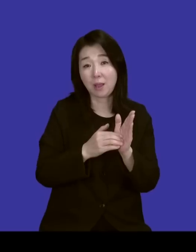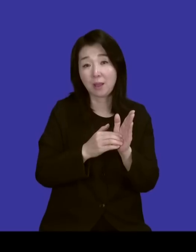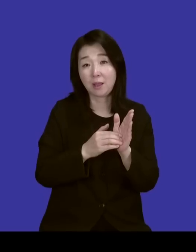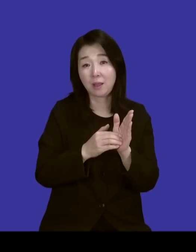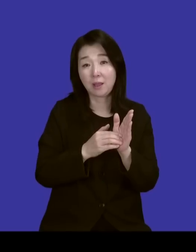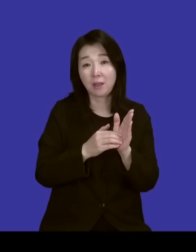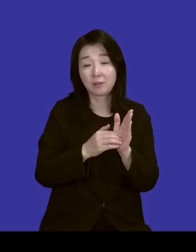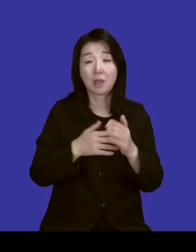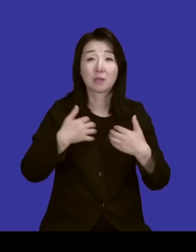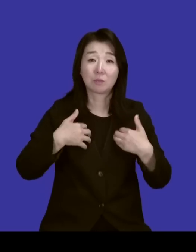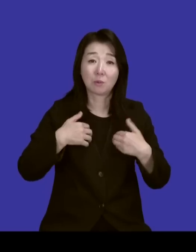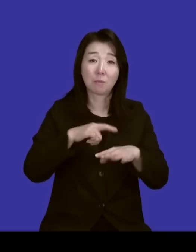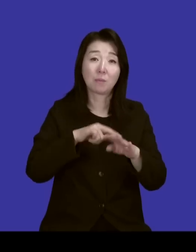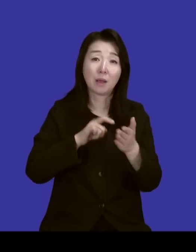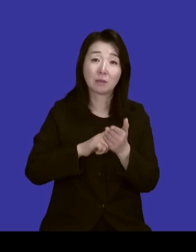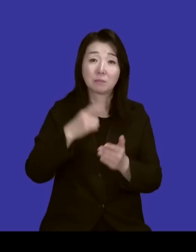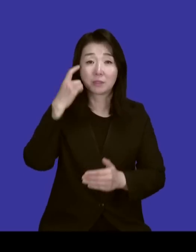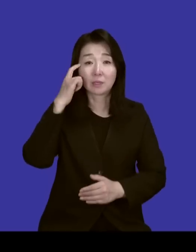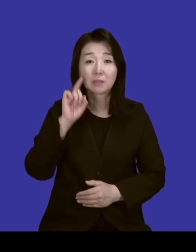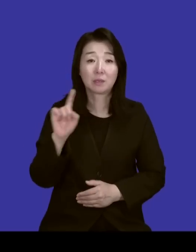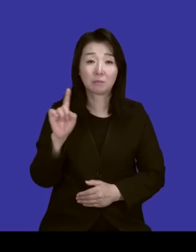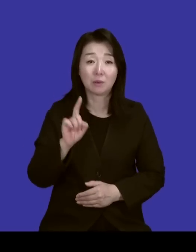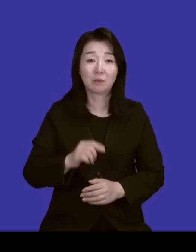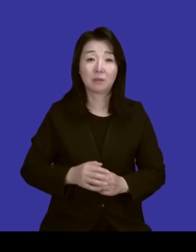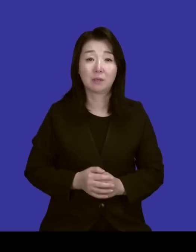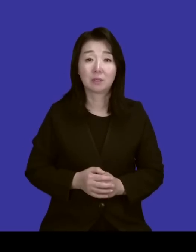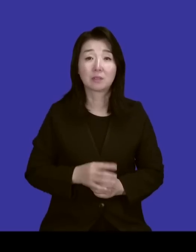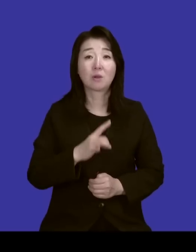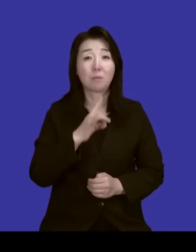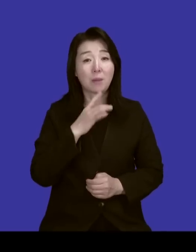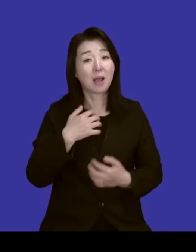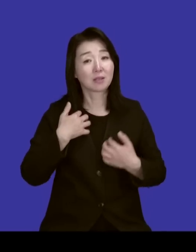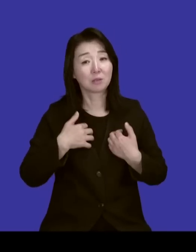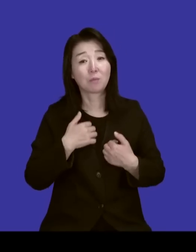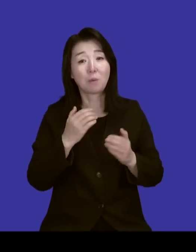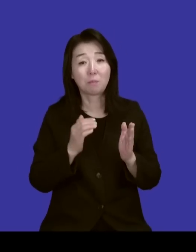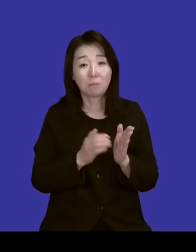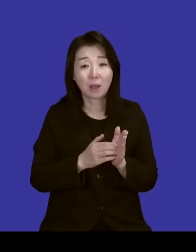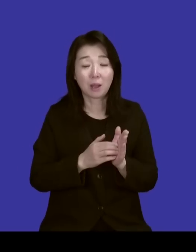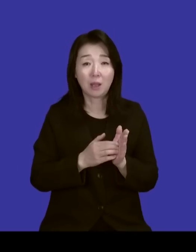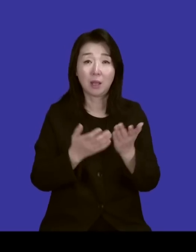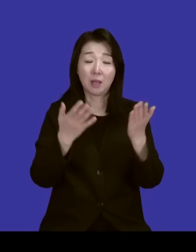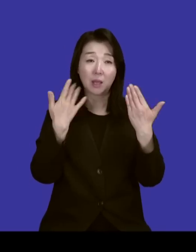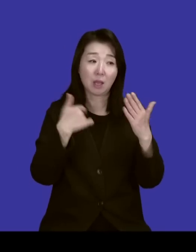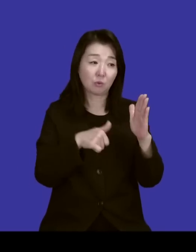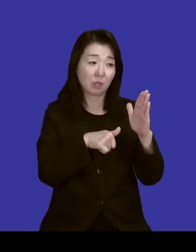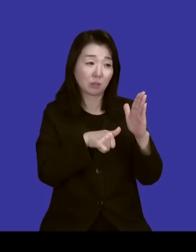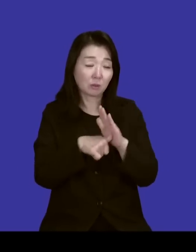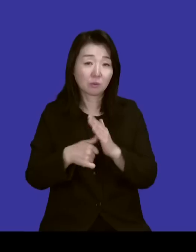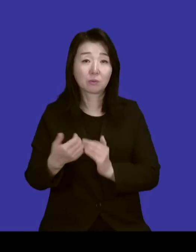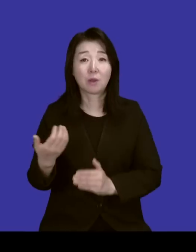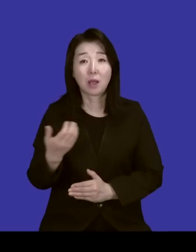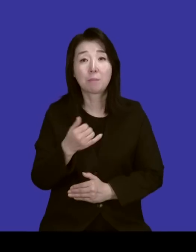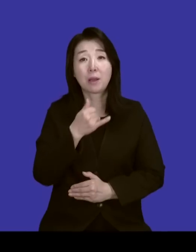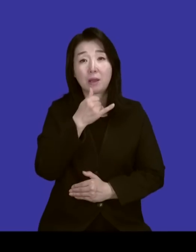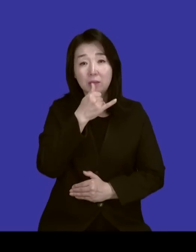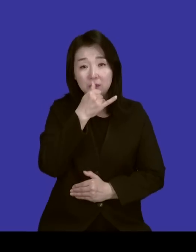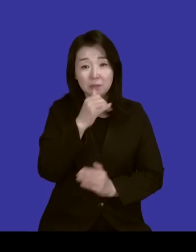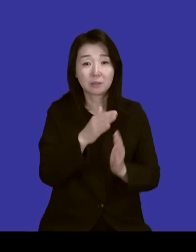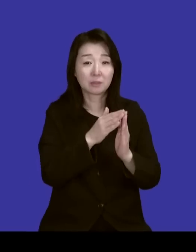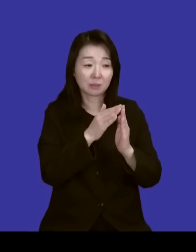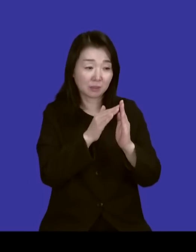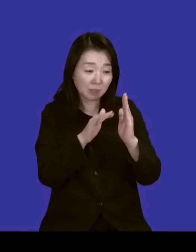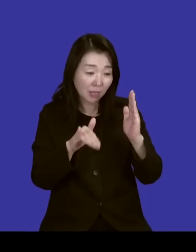무슨 생각이 났냐면 예. 그것만 기뻐했지 학교에 떨어지고 아파하는 그러한